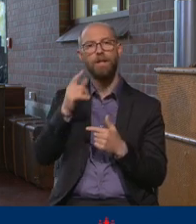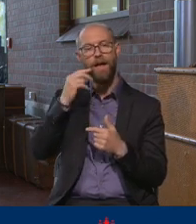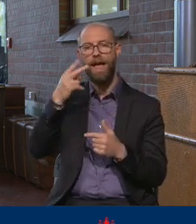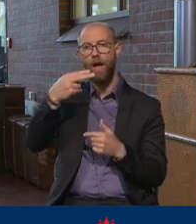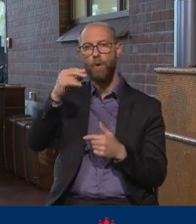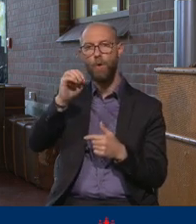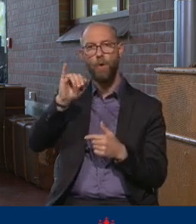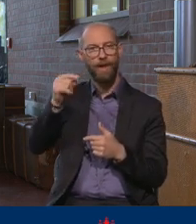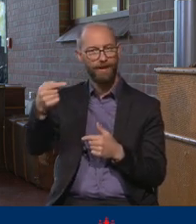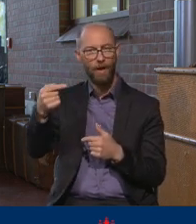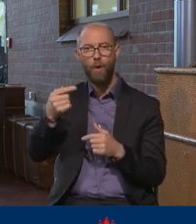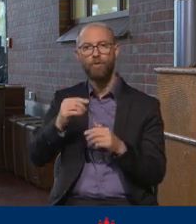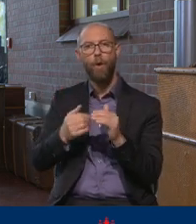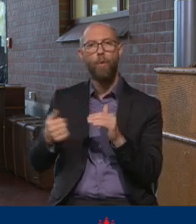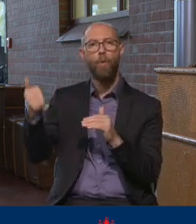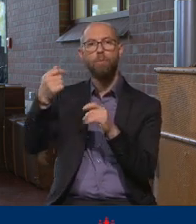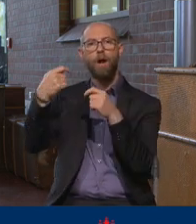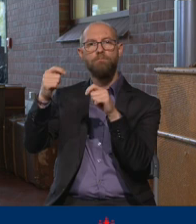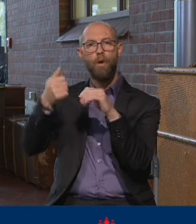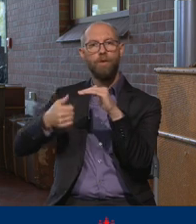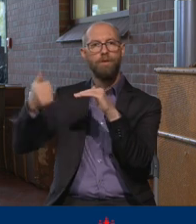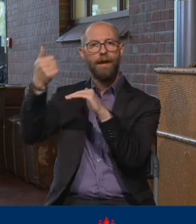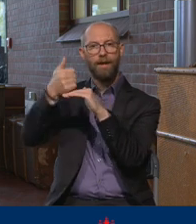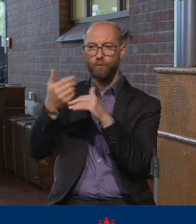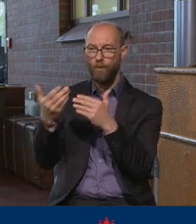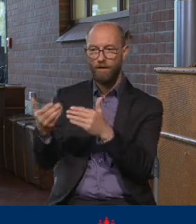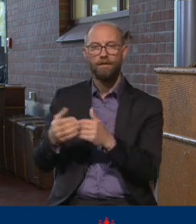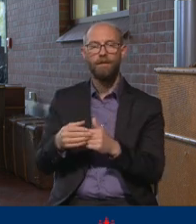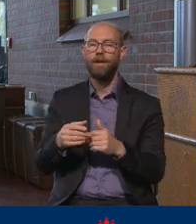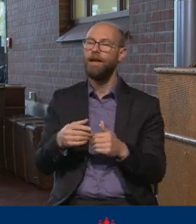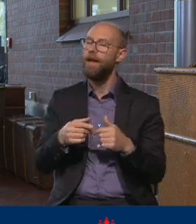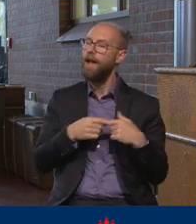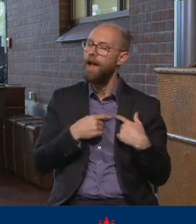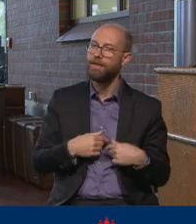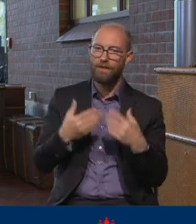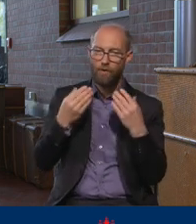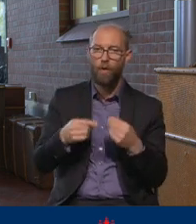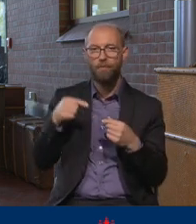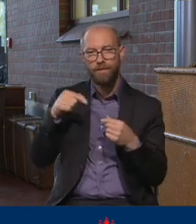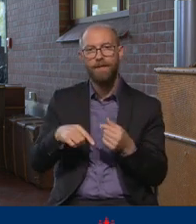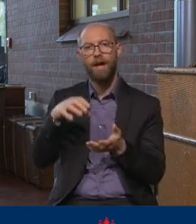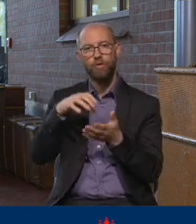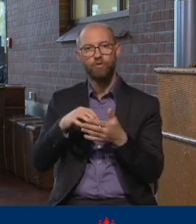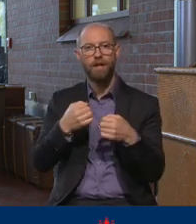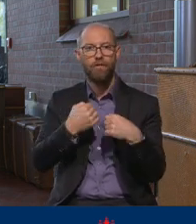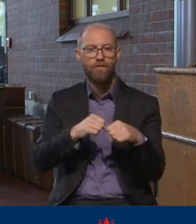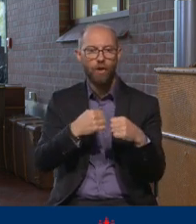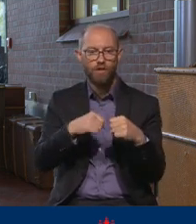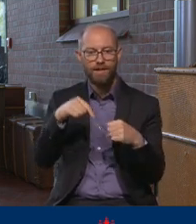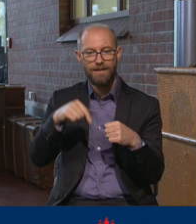unserer oberbaudirektor herzlich willkommen zu dieser stadtwerkstatt hier in der ballinstadt und